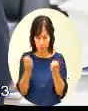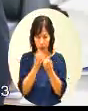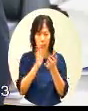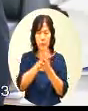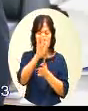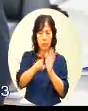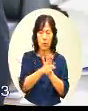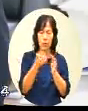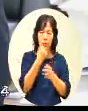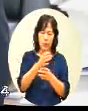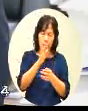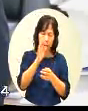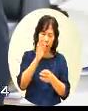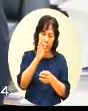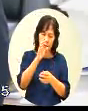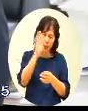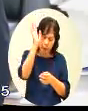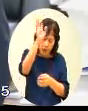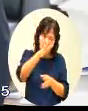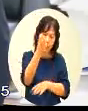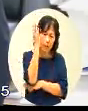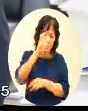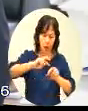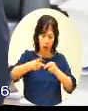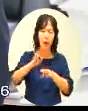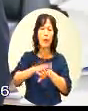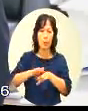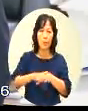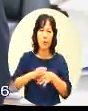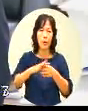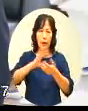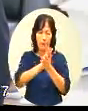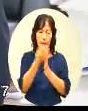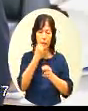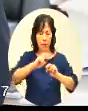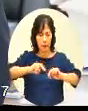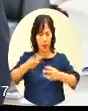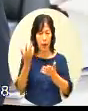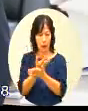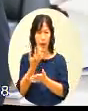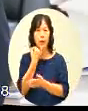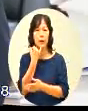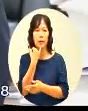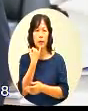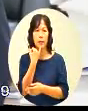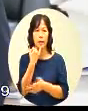们能够做一些未来的政策的修正，来做一些改善哦。我讲这是。